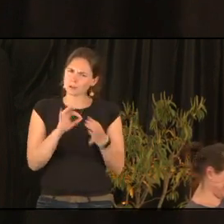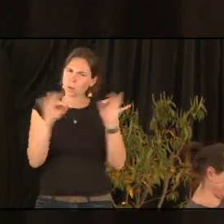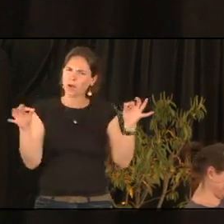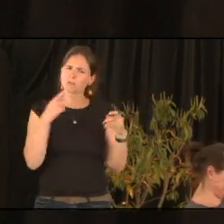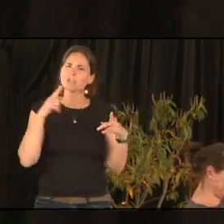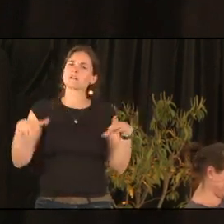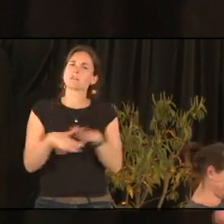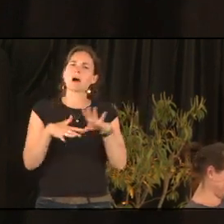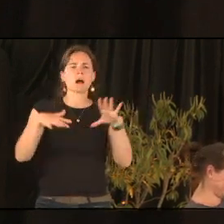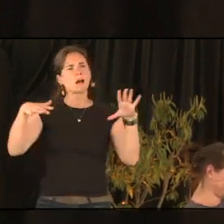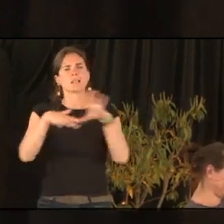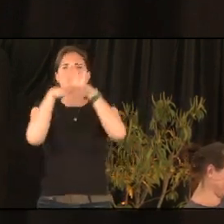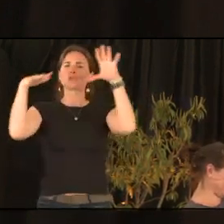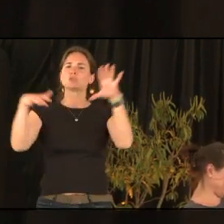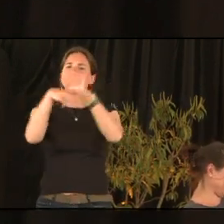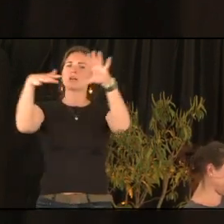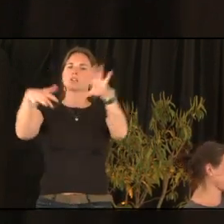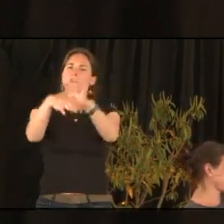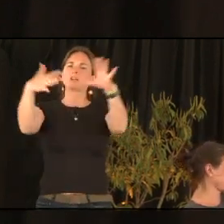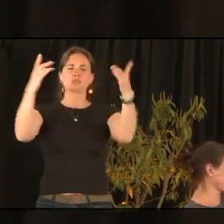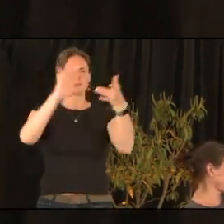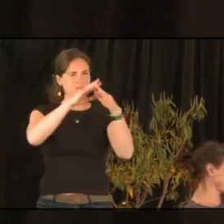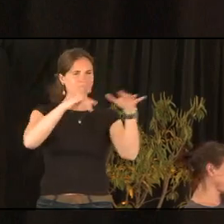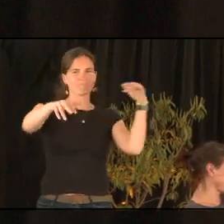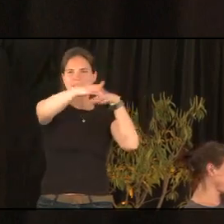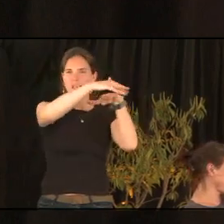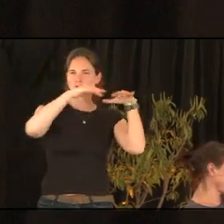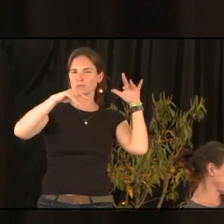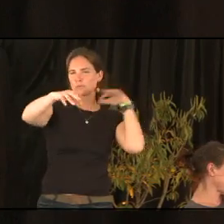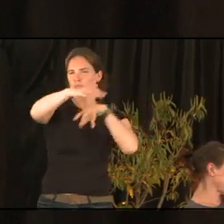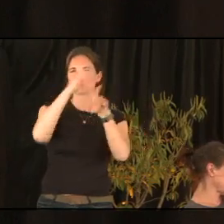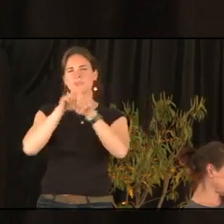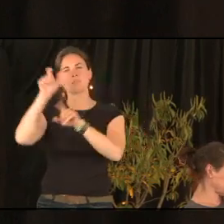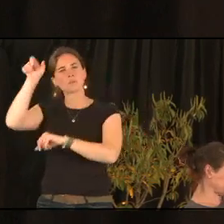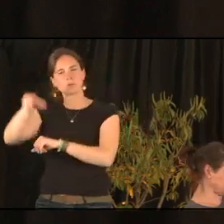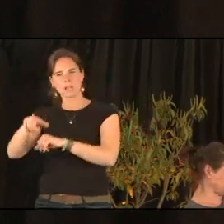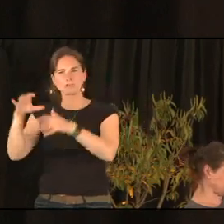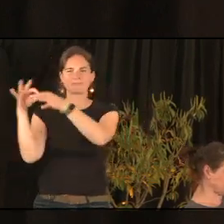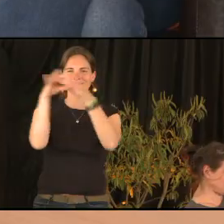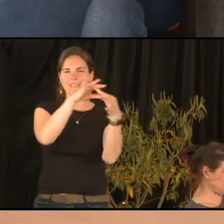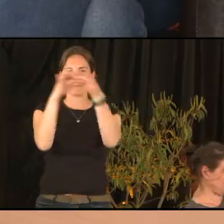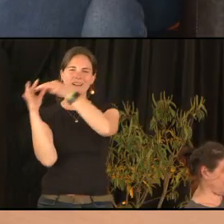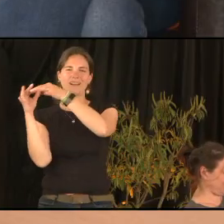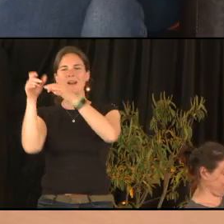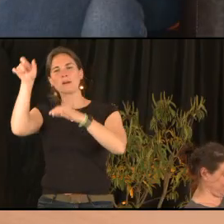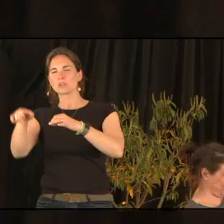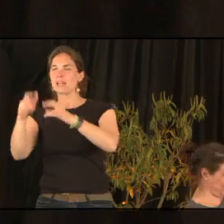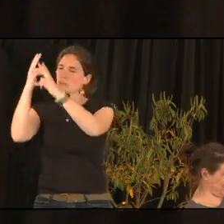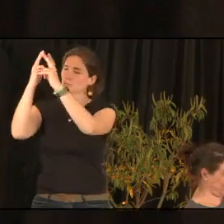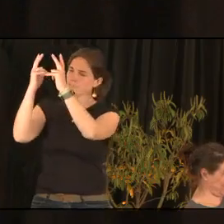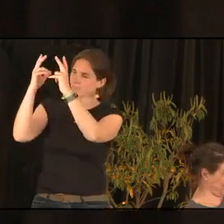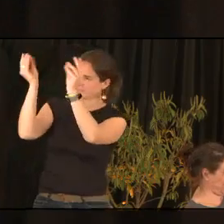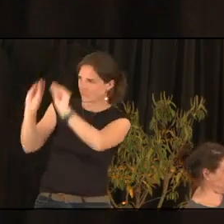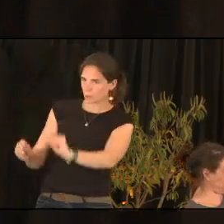dans ce qu'on appelle la nature ou dans ce qu'on appelle les choses. Et donc... C'était un peu cette question-là qui était aussi de la position